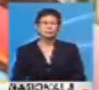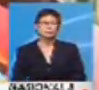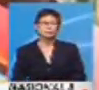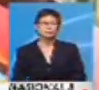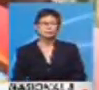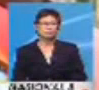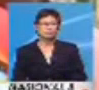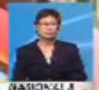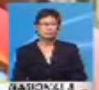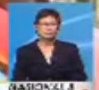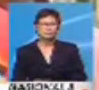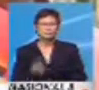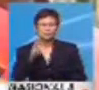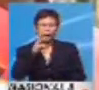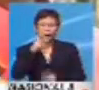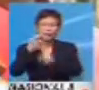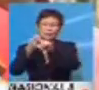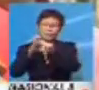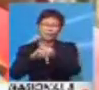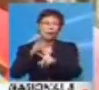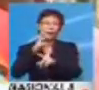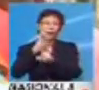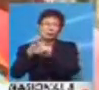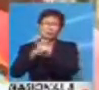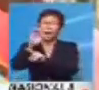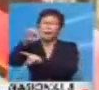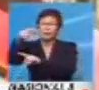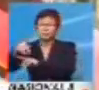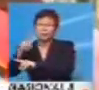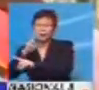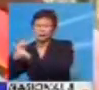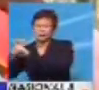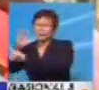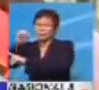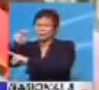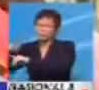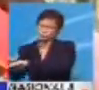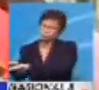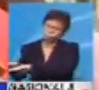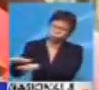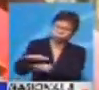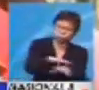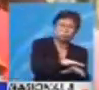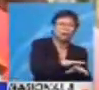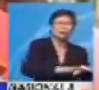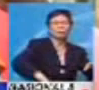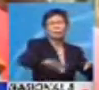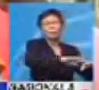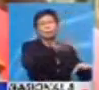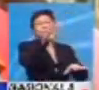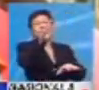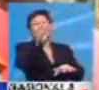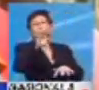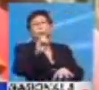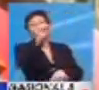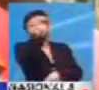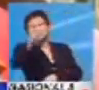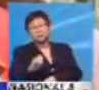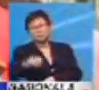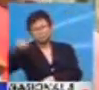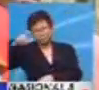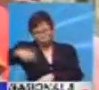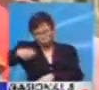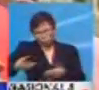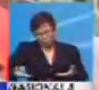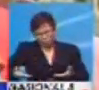jadi air daripada sungai petani ini sekarang ini udah kabur 40% 40% keperluan di